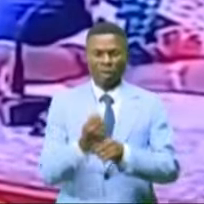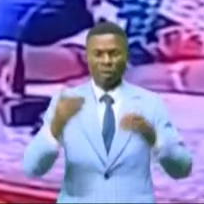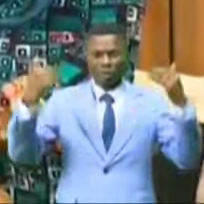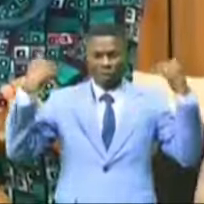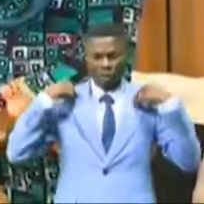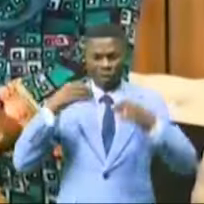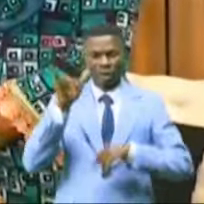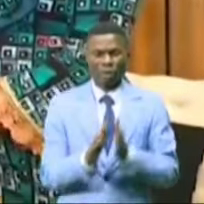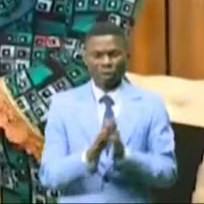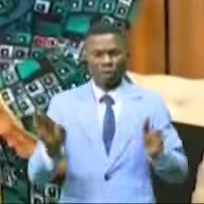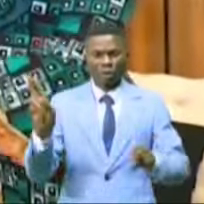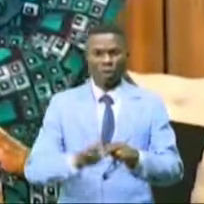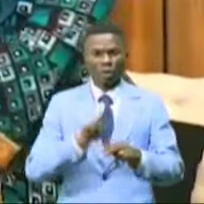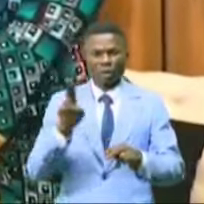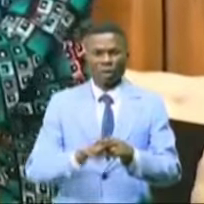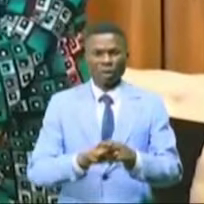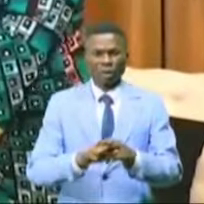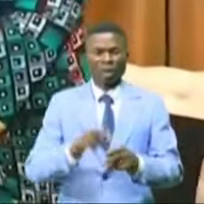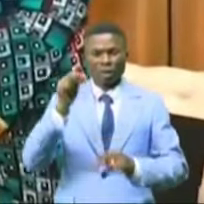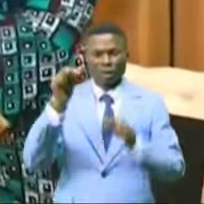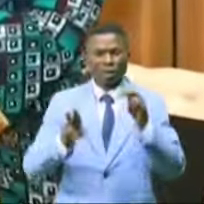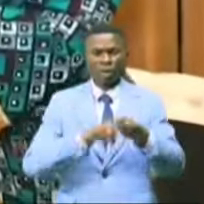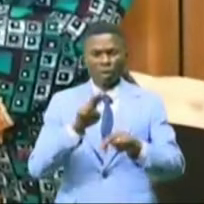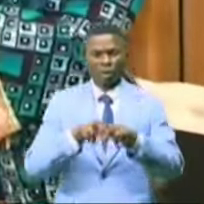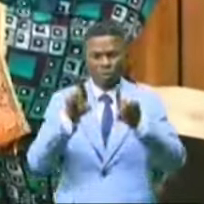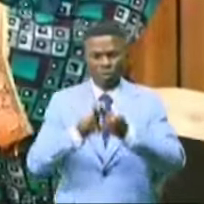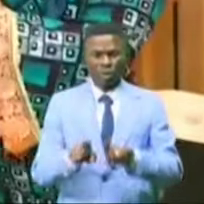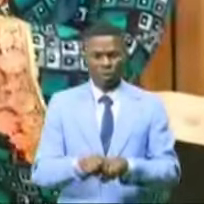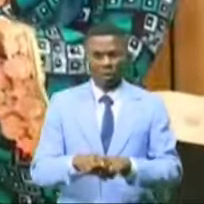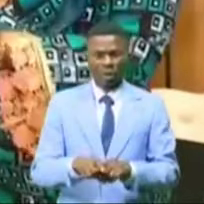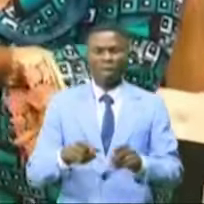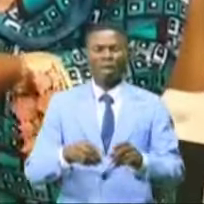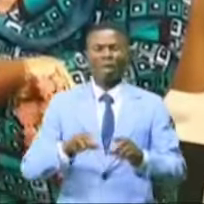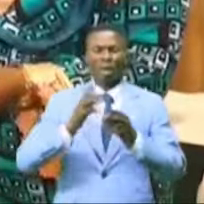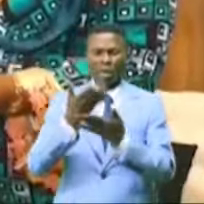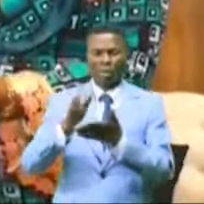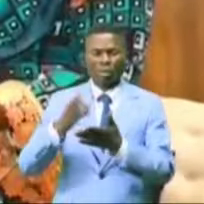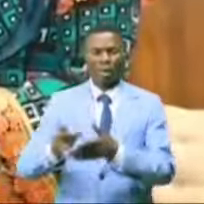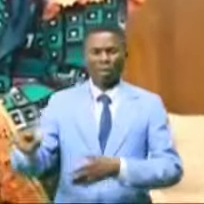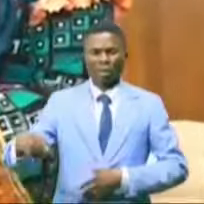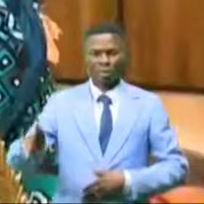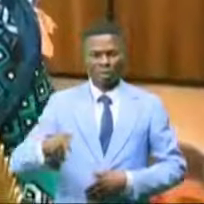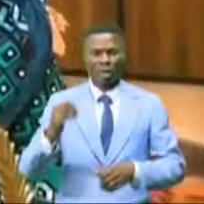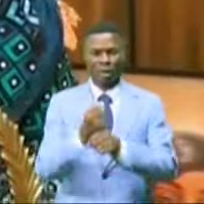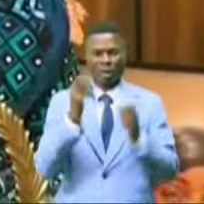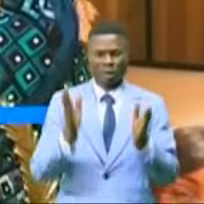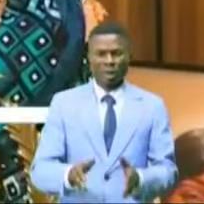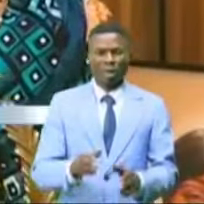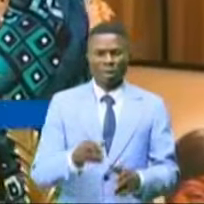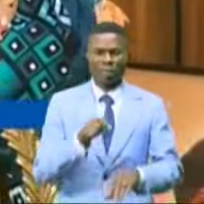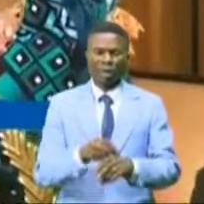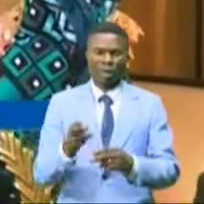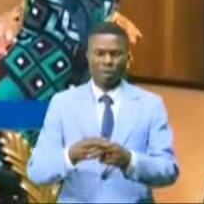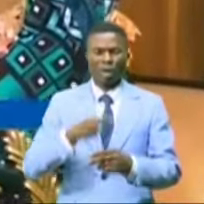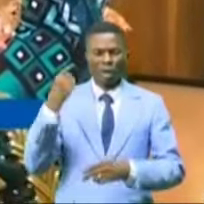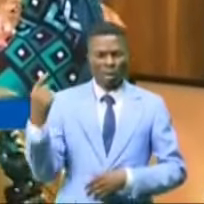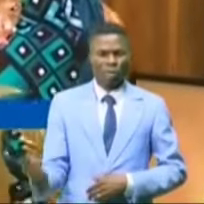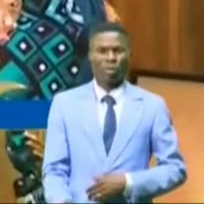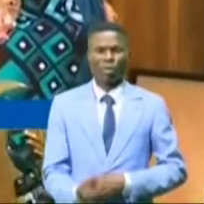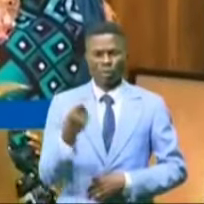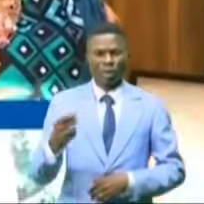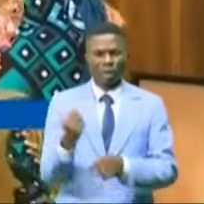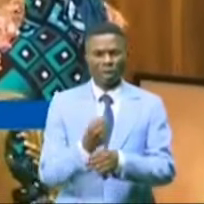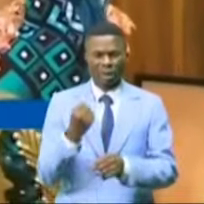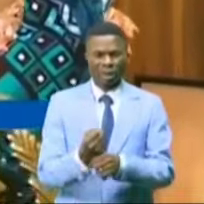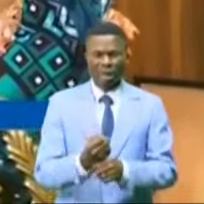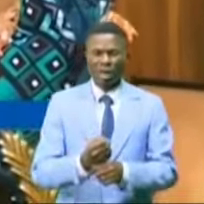du secrétariat exécutif, tant au niveau national et au démembrement, ainsi qu'aux agents temporaires et permanents qui ont